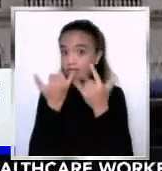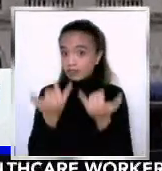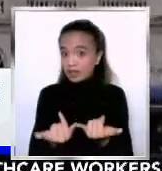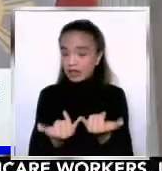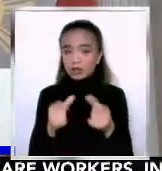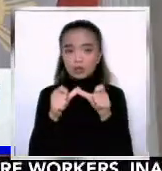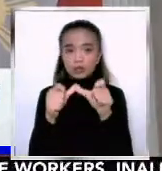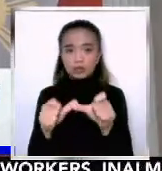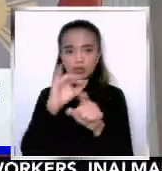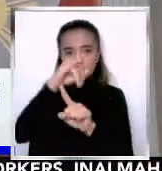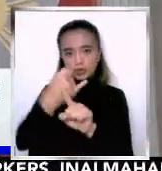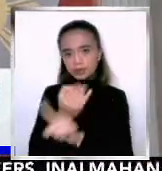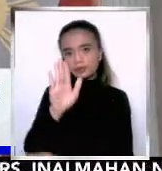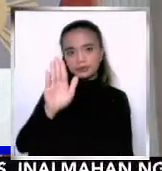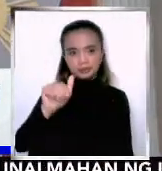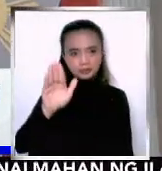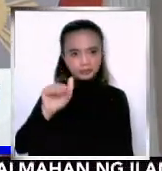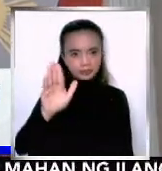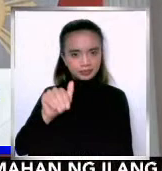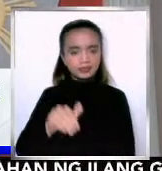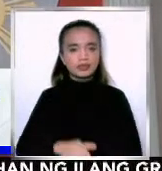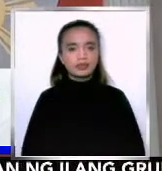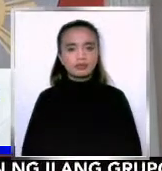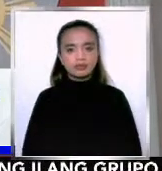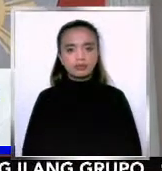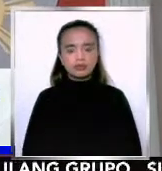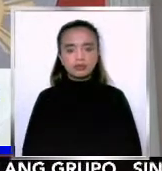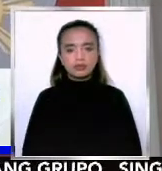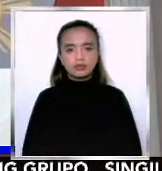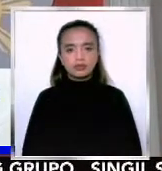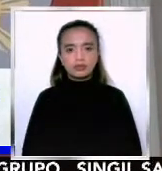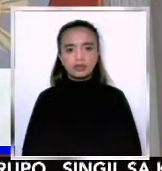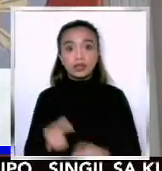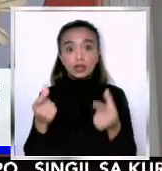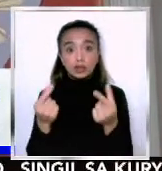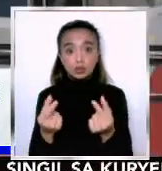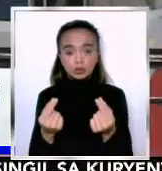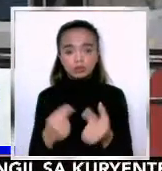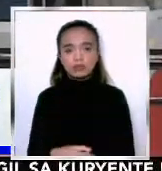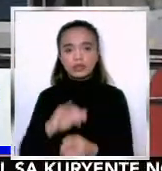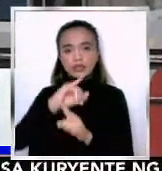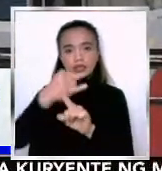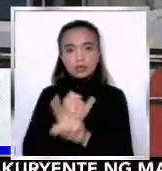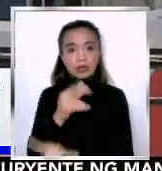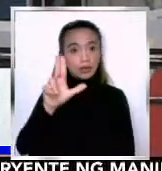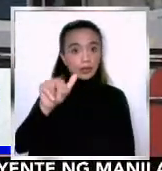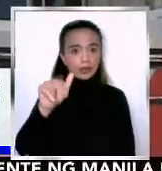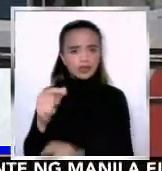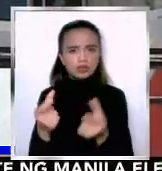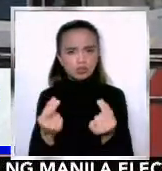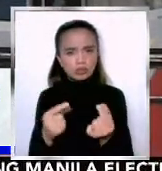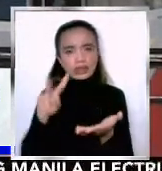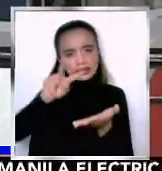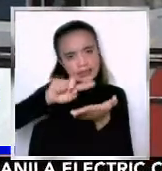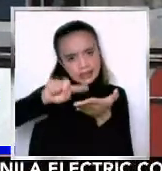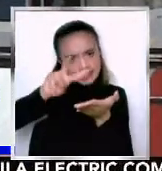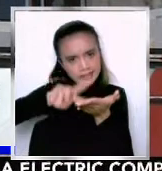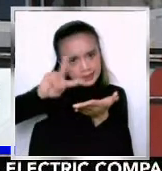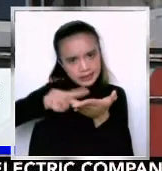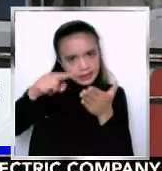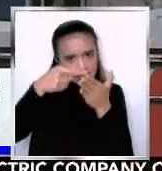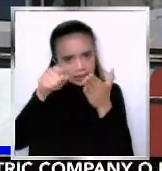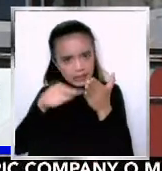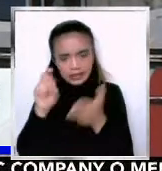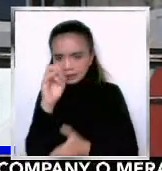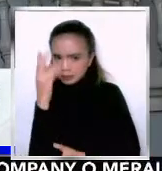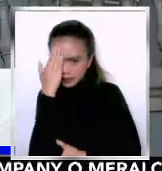15. Magsasagawa ulit sila ng health survey sa January 13 upang malaman kung ibabalik na ang classes sa